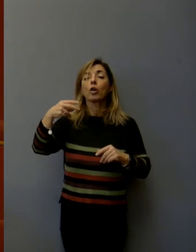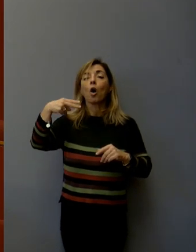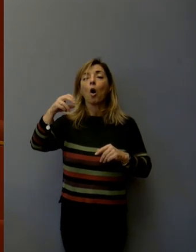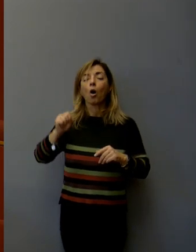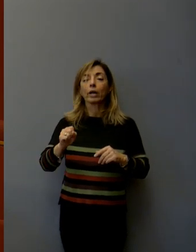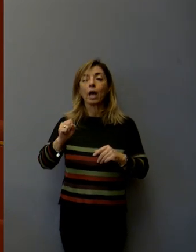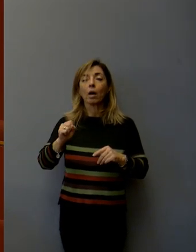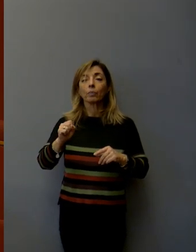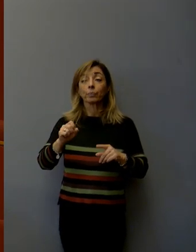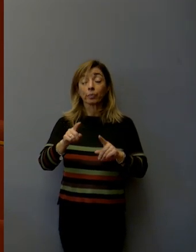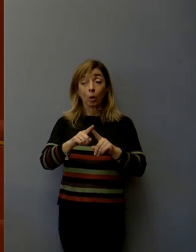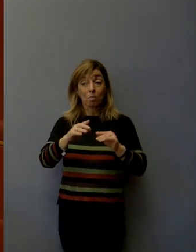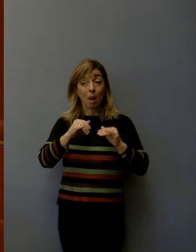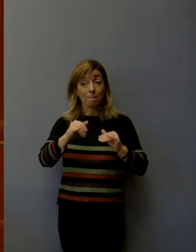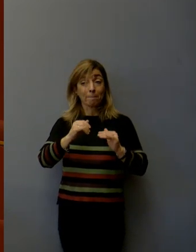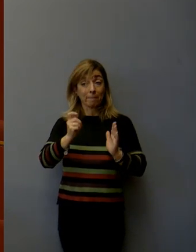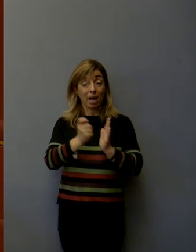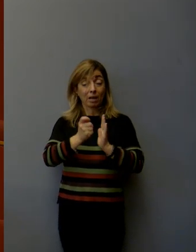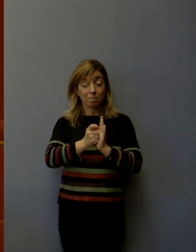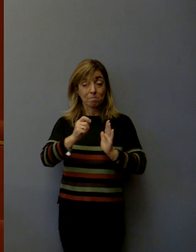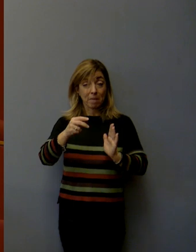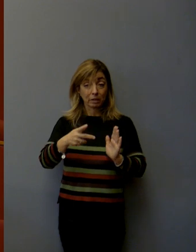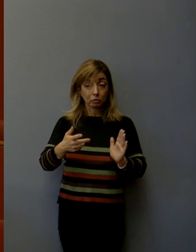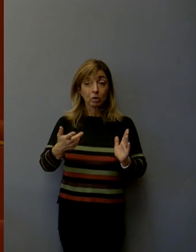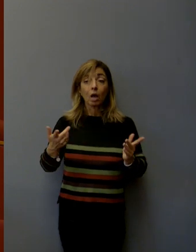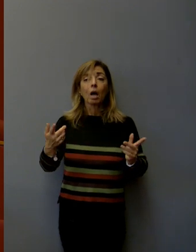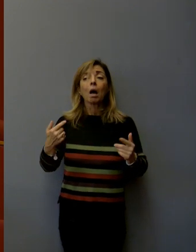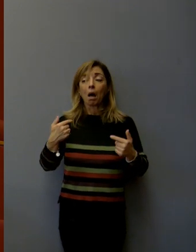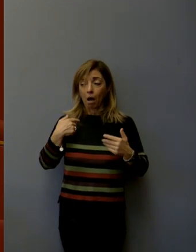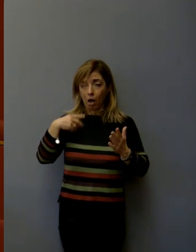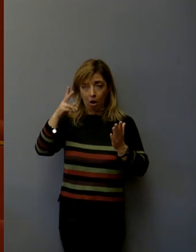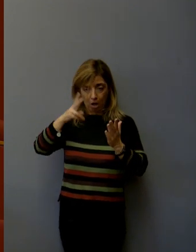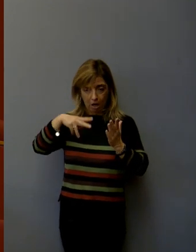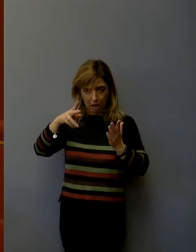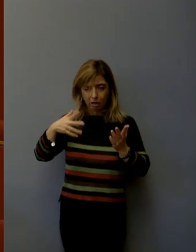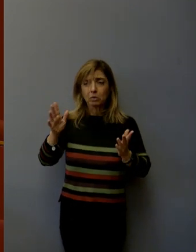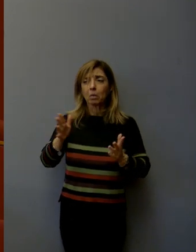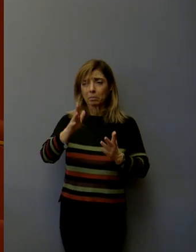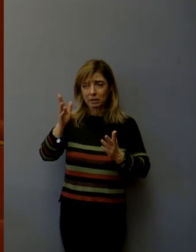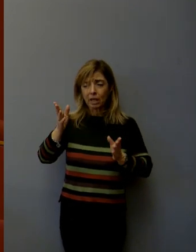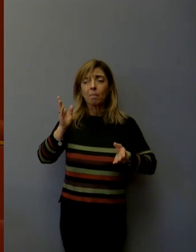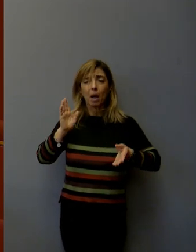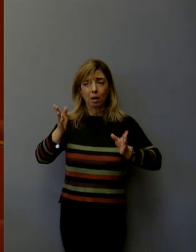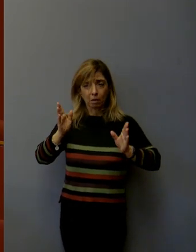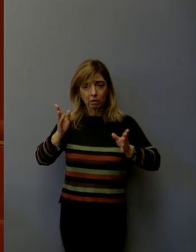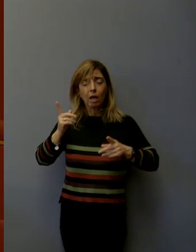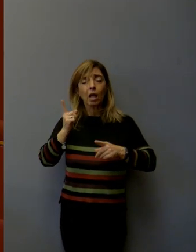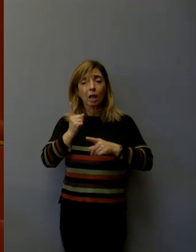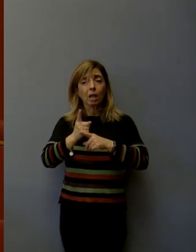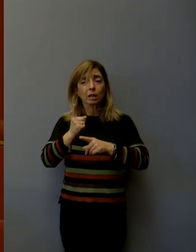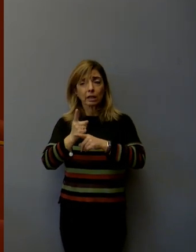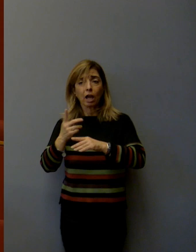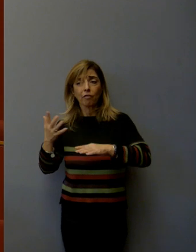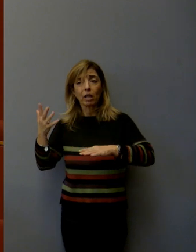nonna ci sia ancora che la polizia locale abbia ancora il compito di intervenire dove è richiesto per garantire